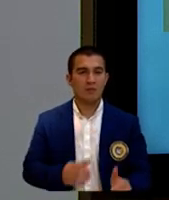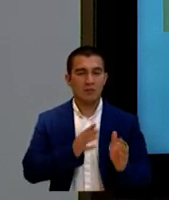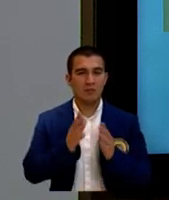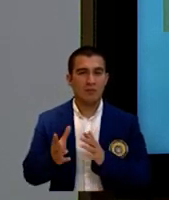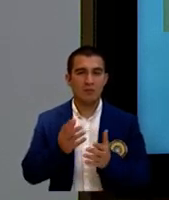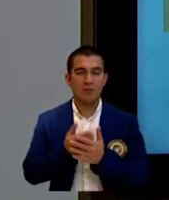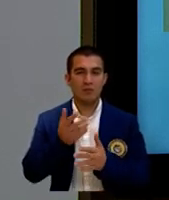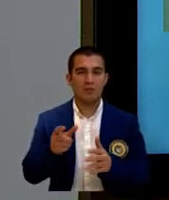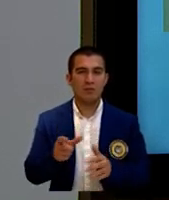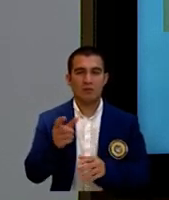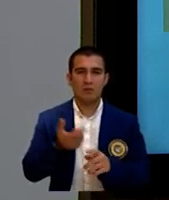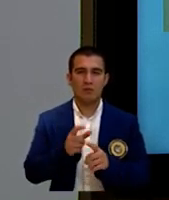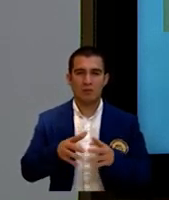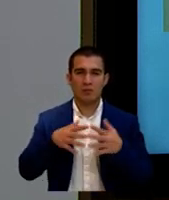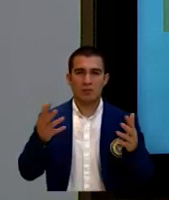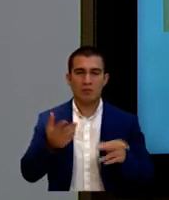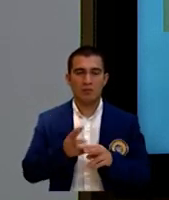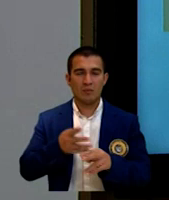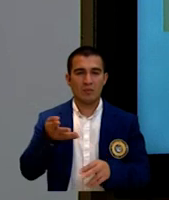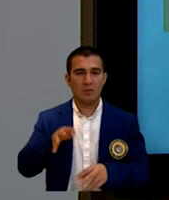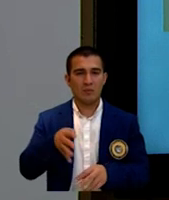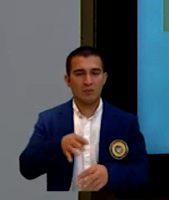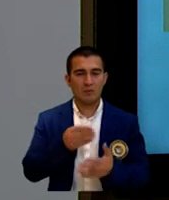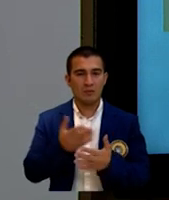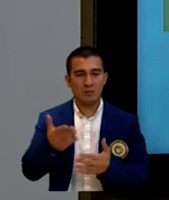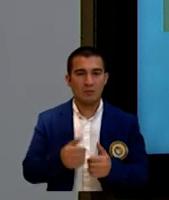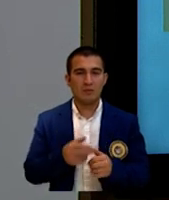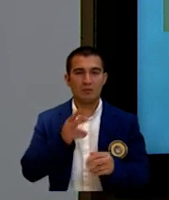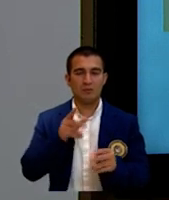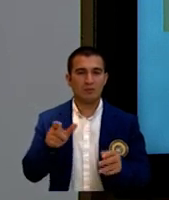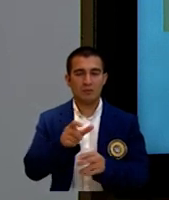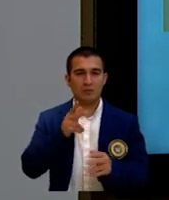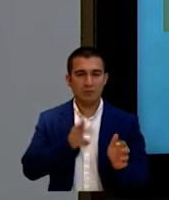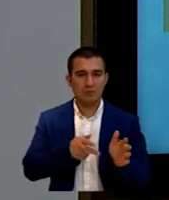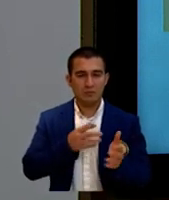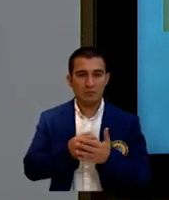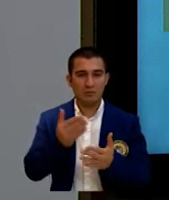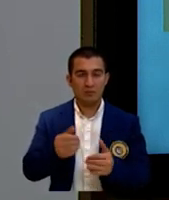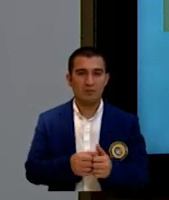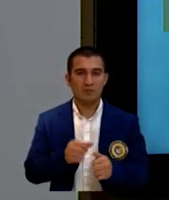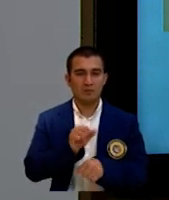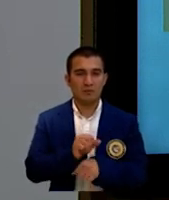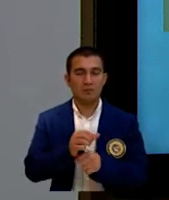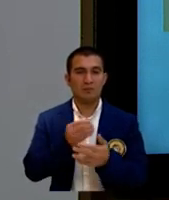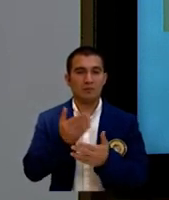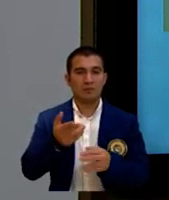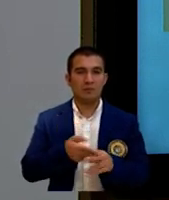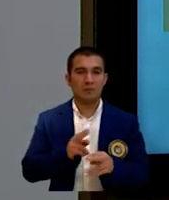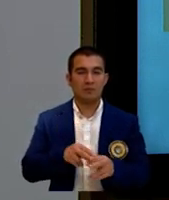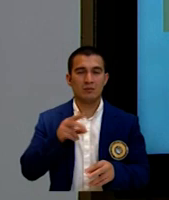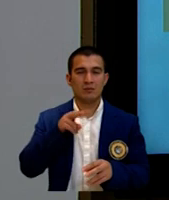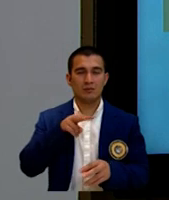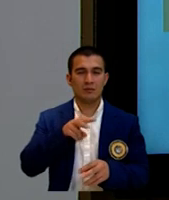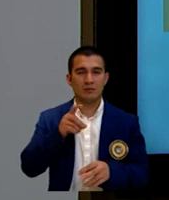esa uzunlik bo'yicha 4-chi o'rinda turadigan temir yo'l stansiyalari Lxasa va